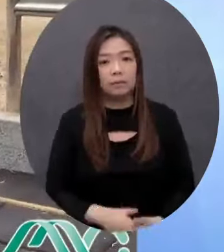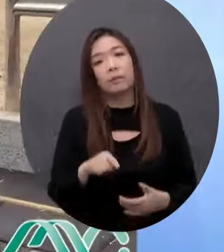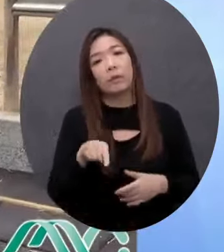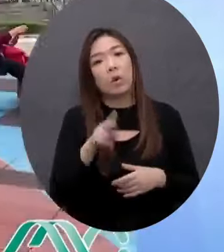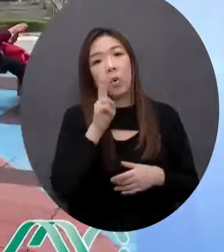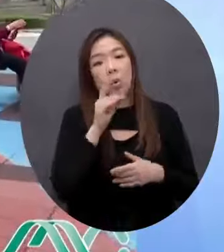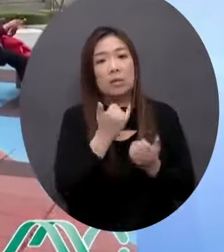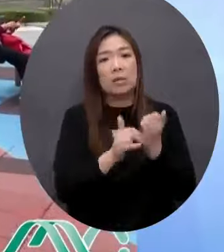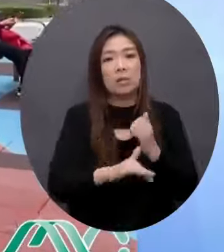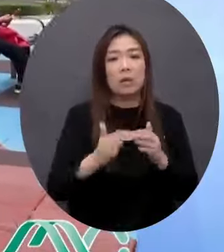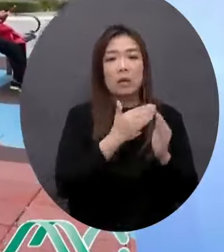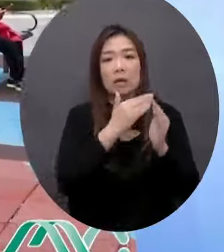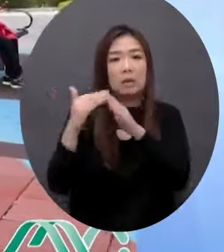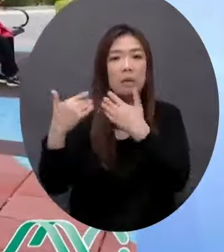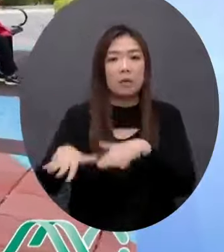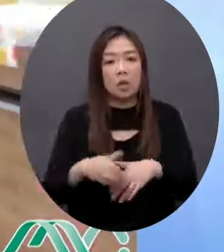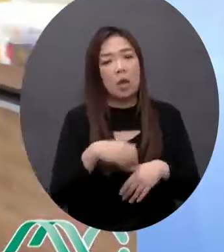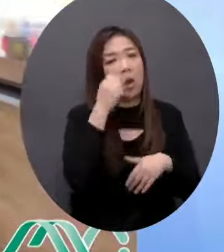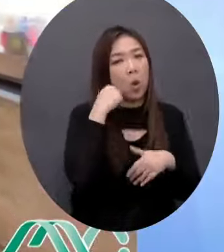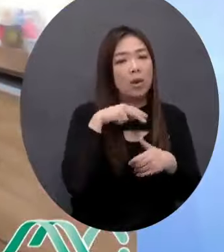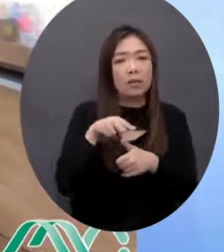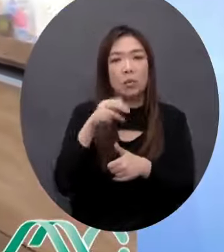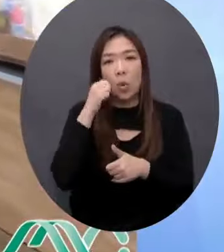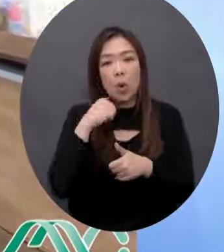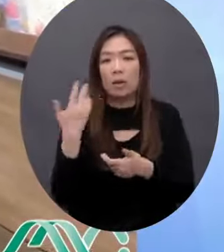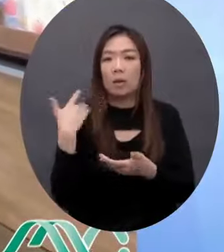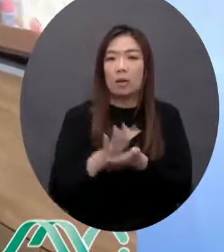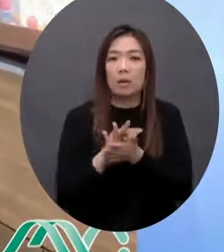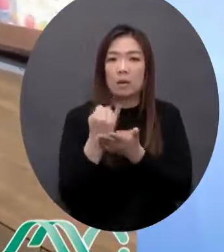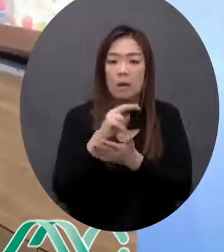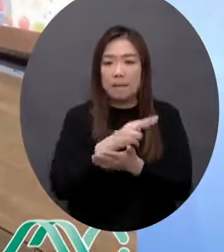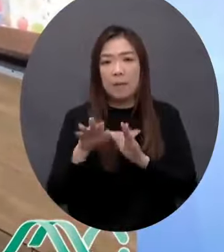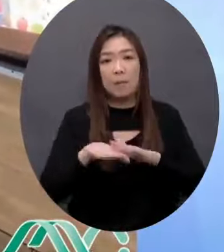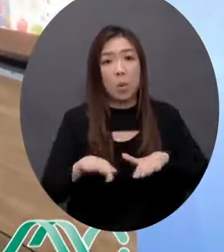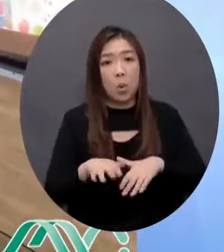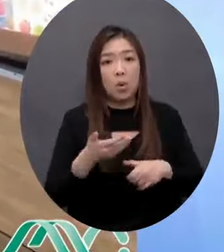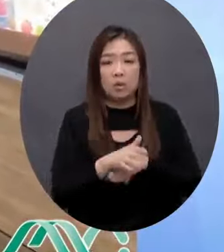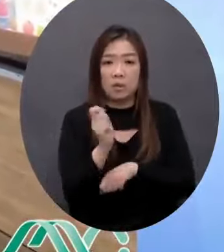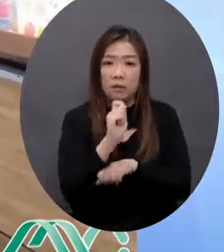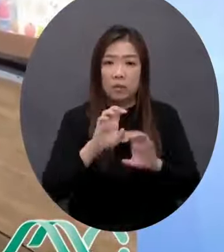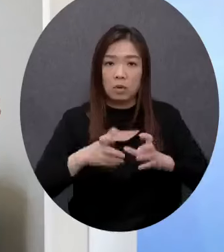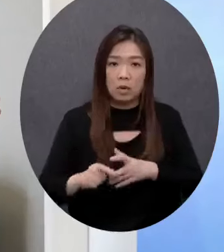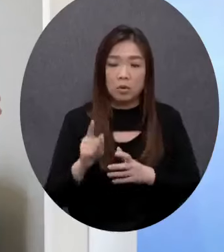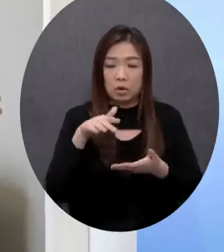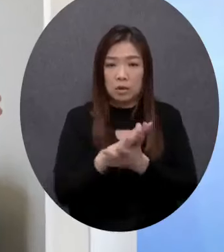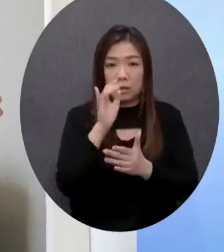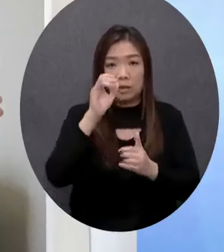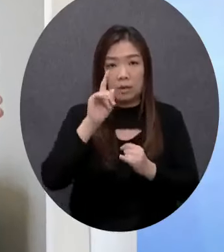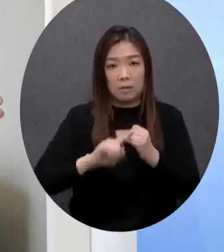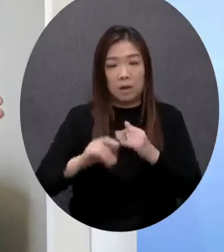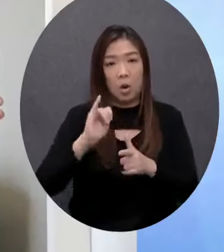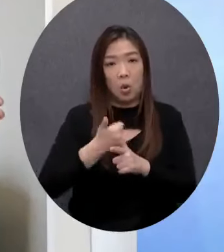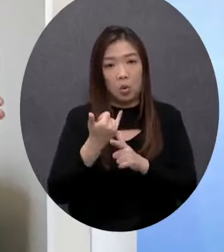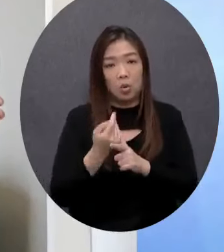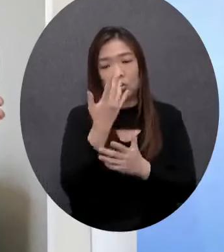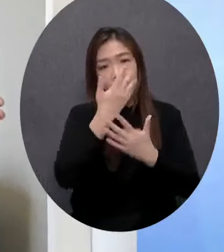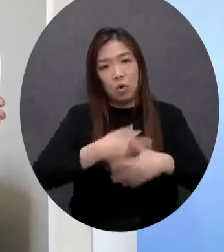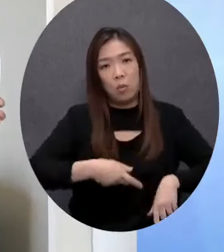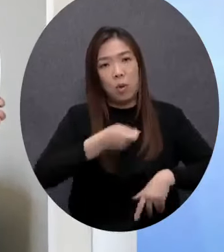移民而出现的以老护老近年渐见普遍。由社福机构去年下半年进行随机网上问卷